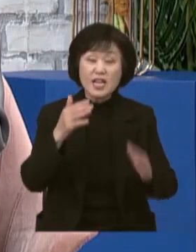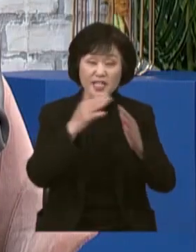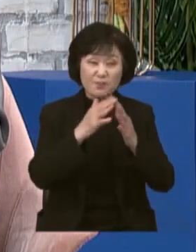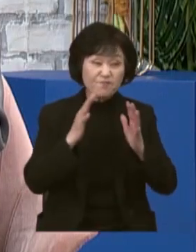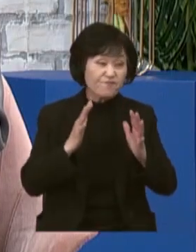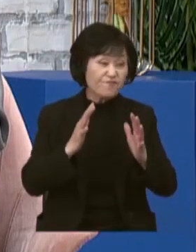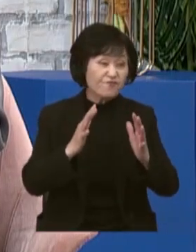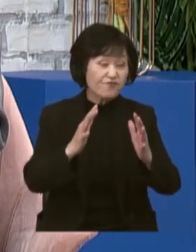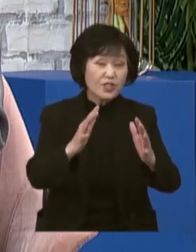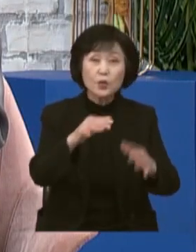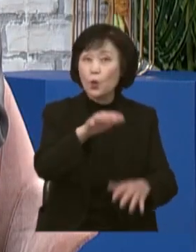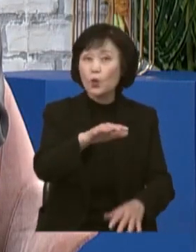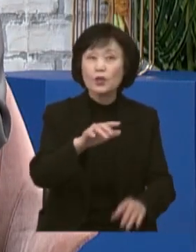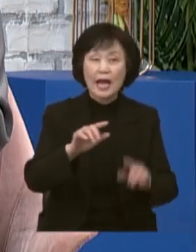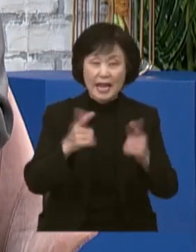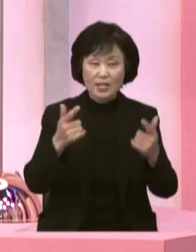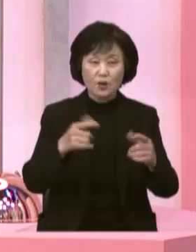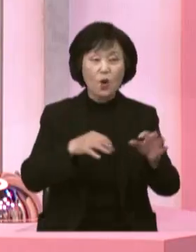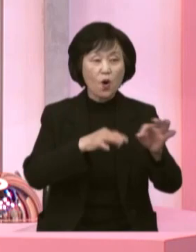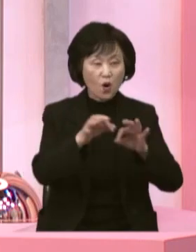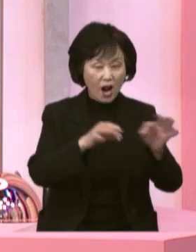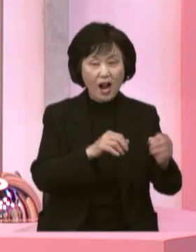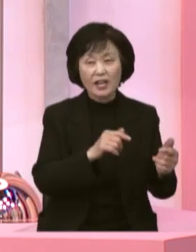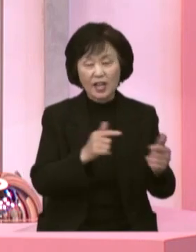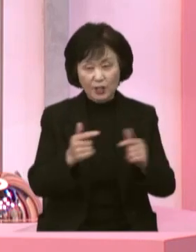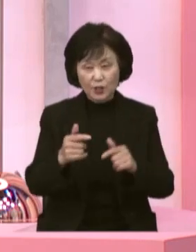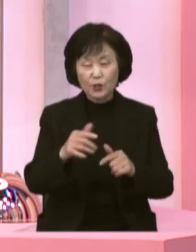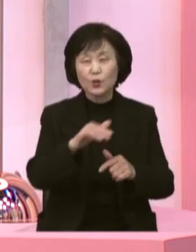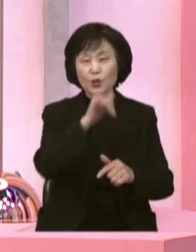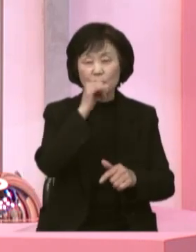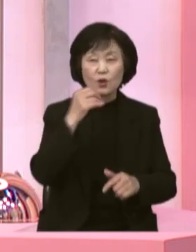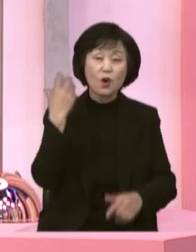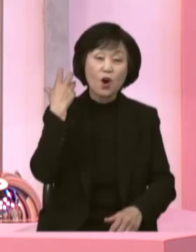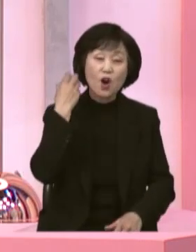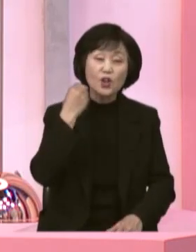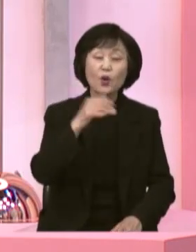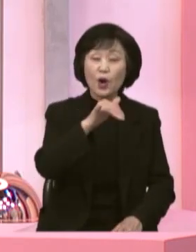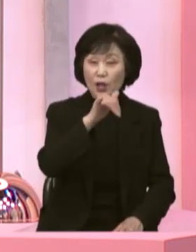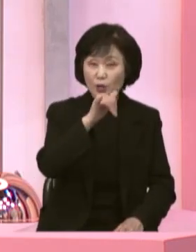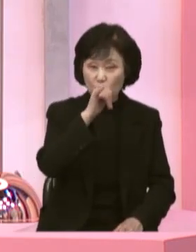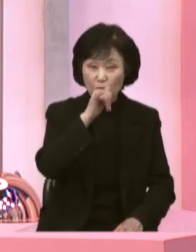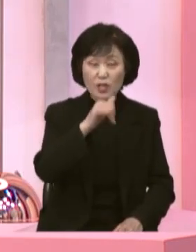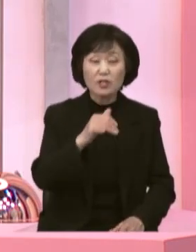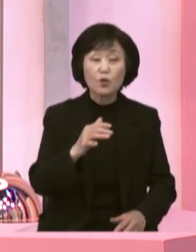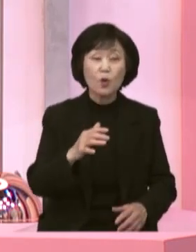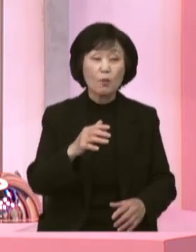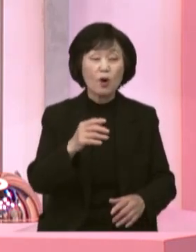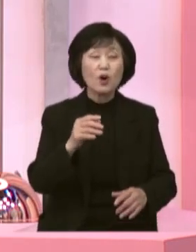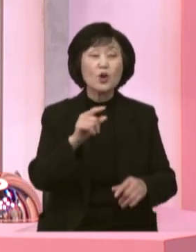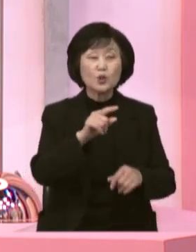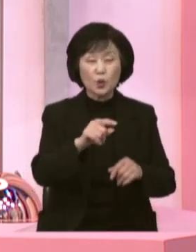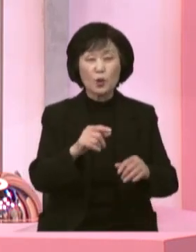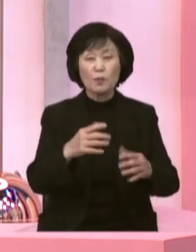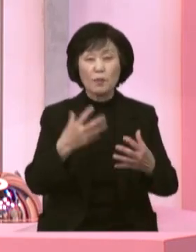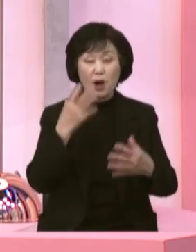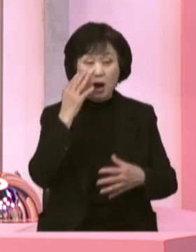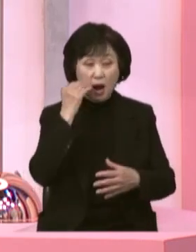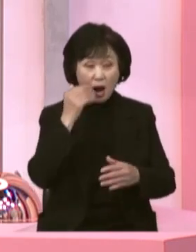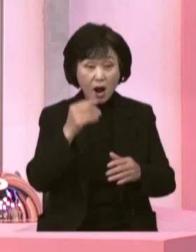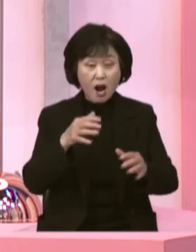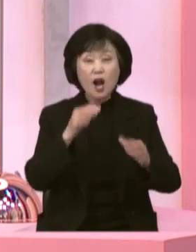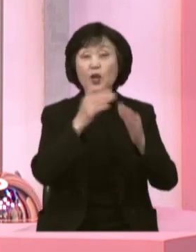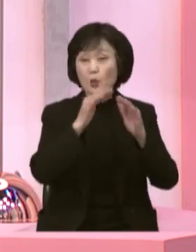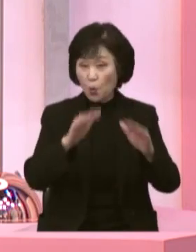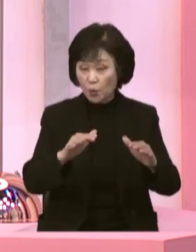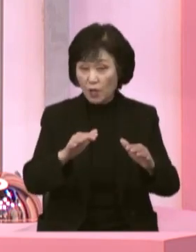어머 아 죽었다. 호랑이한테 잡혀가도 정신을 바짝 차려야 돼. 그래 그래. 넌 어떻든 여기서 네가 빠져나가는